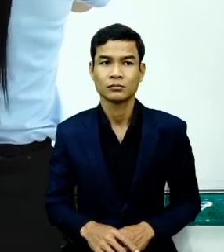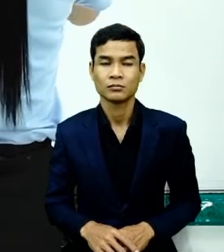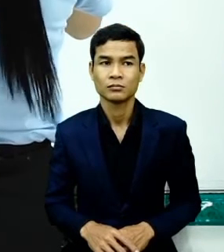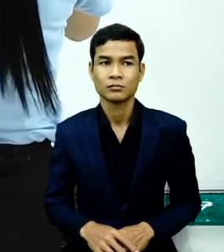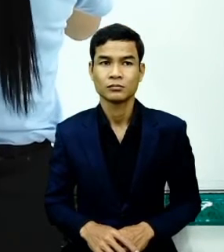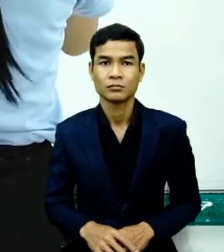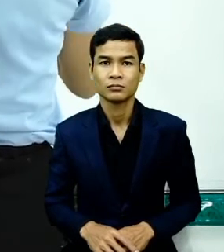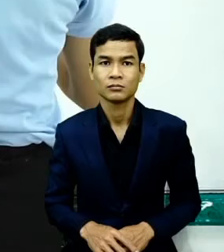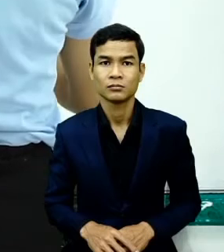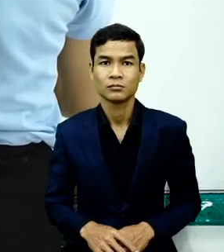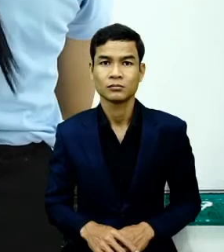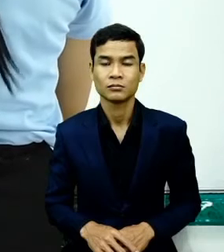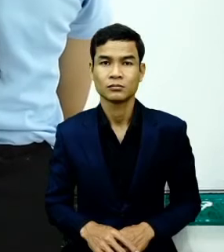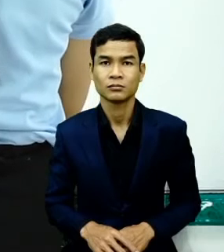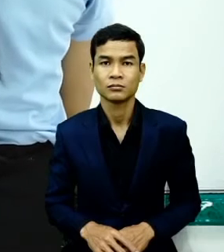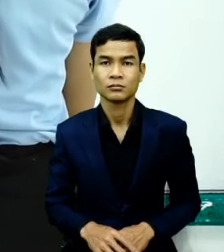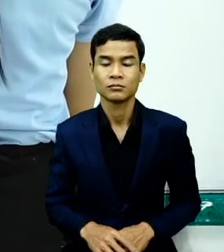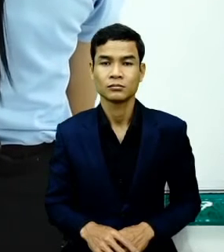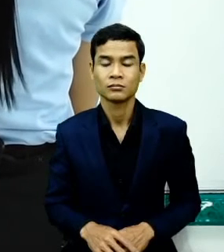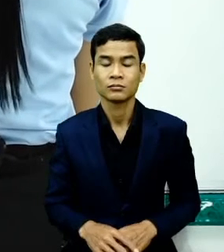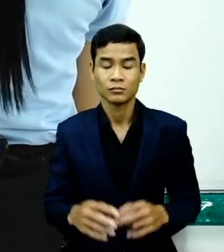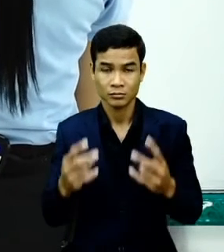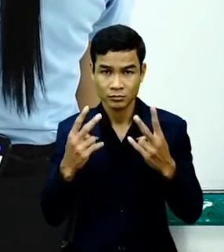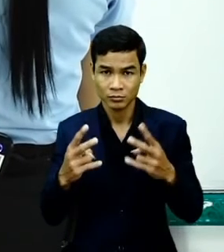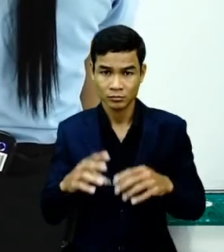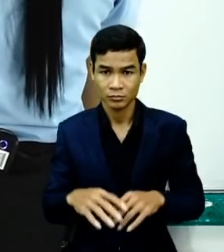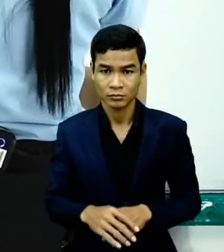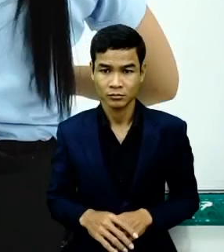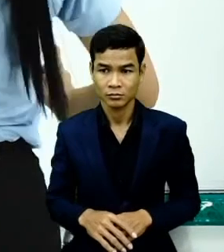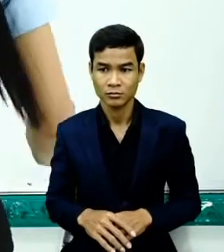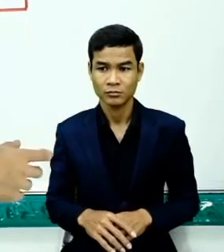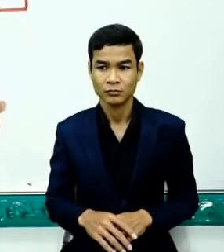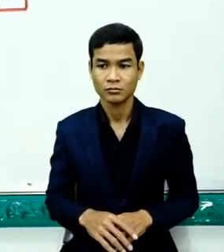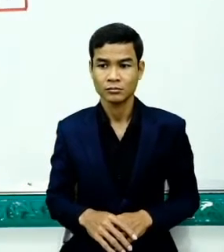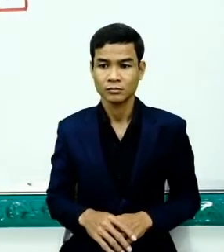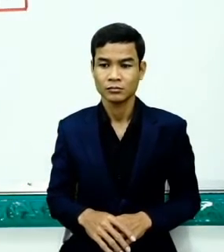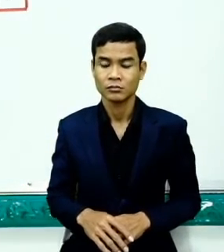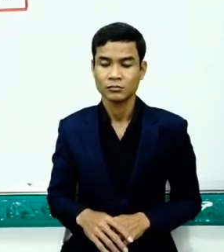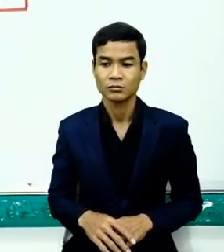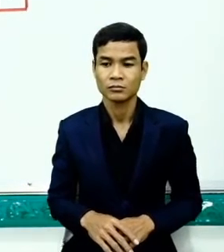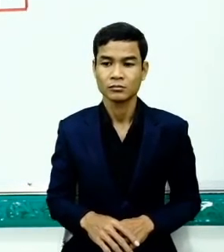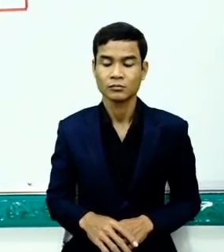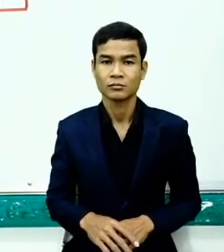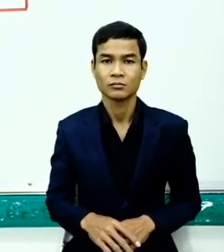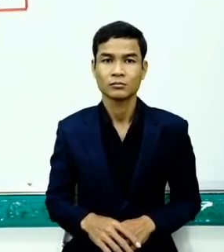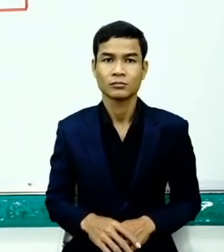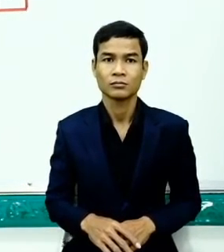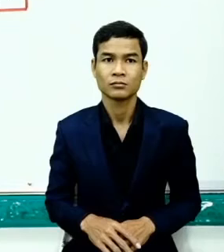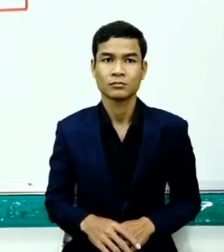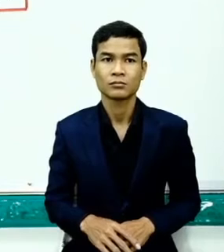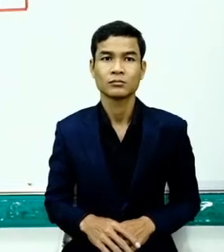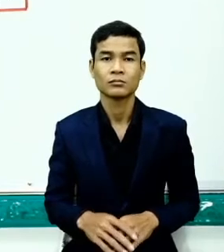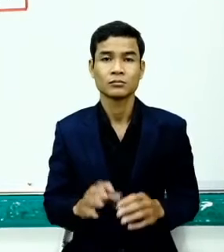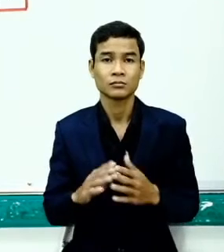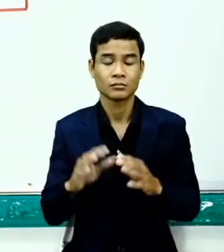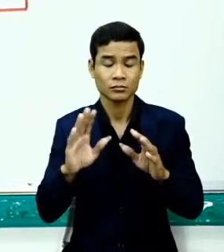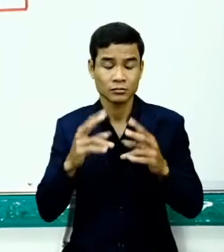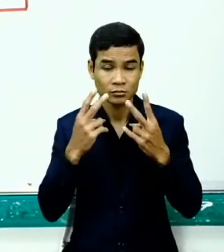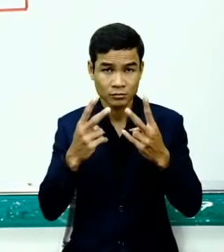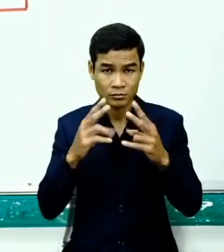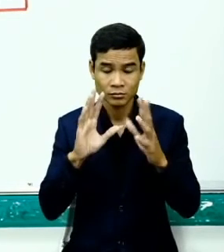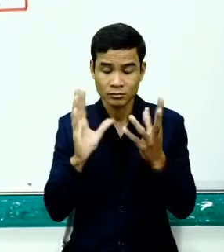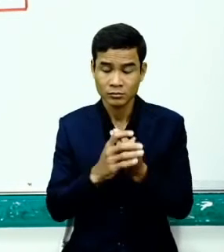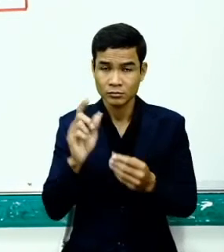តាសង្កេតមើលកូនចាតោះឥឡូវនេះចូលកូនទាំងអស់គ្នាសង្កេតមើលរូបភាពនិងពាក្យទាំង